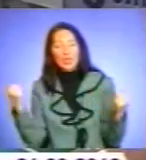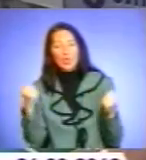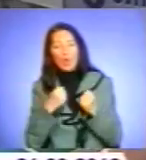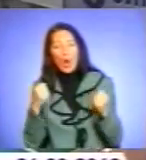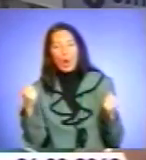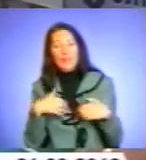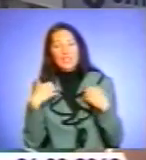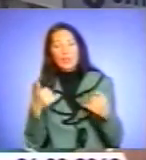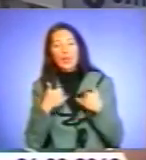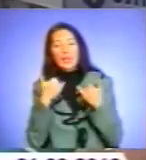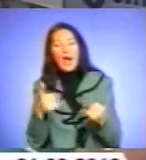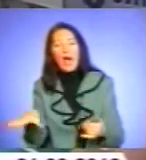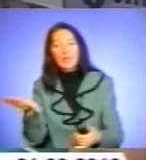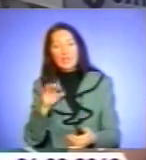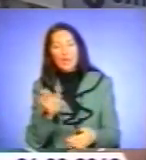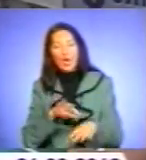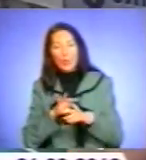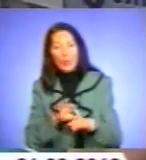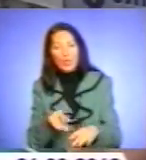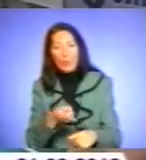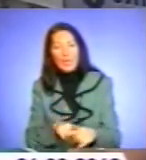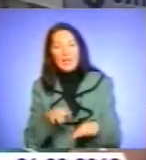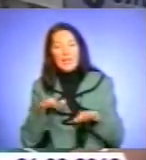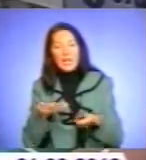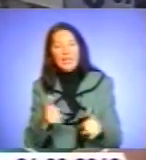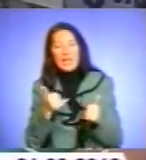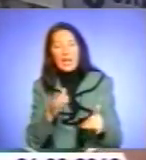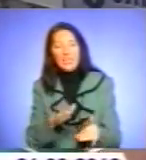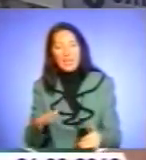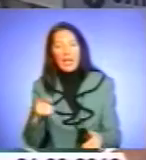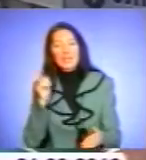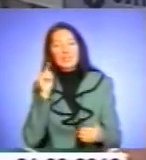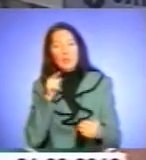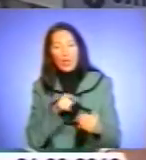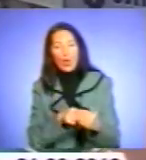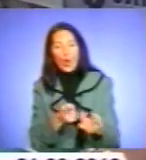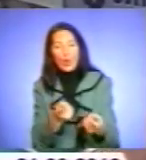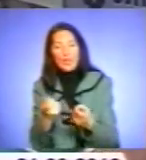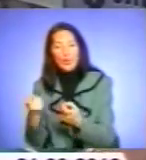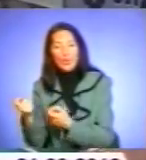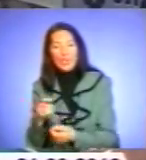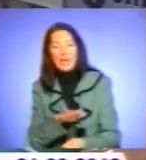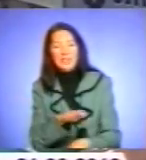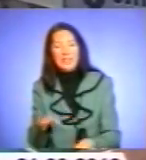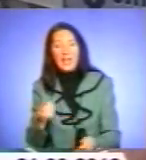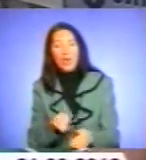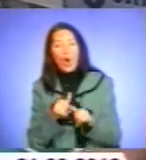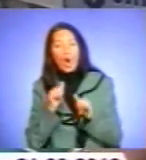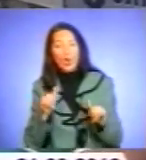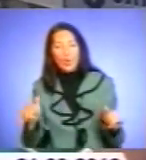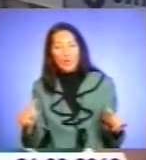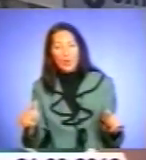всіх». От, і ми проводимо цей захід для дітей з метою залучення дітей до розвитку